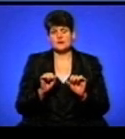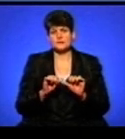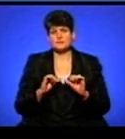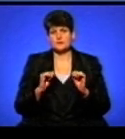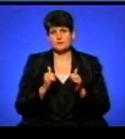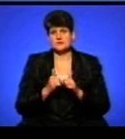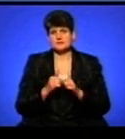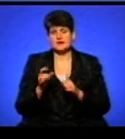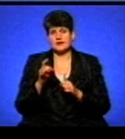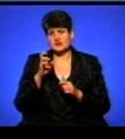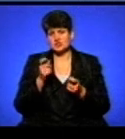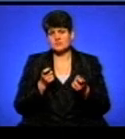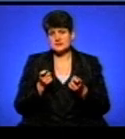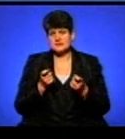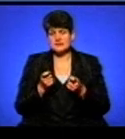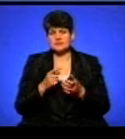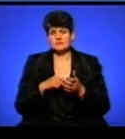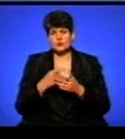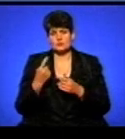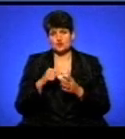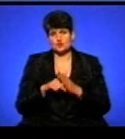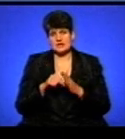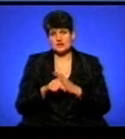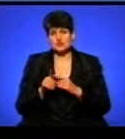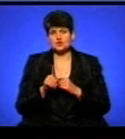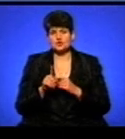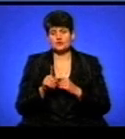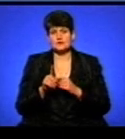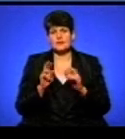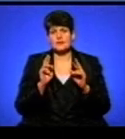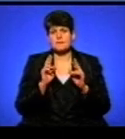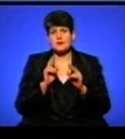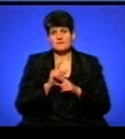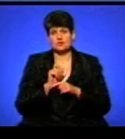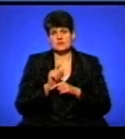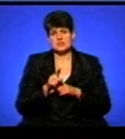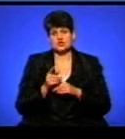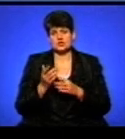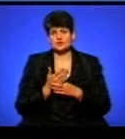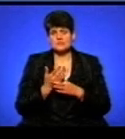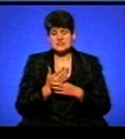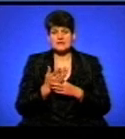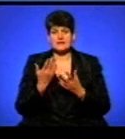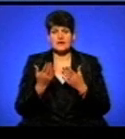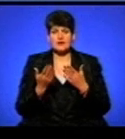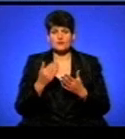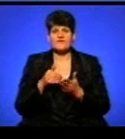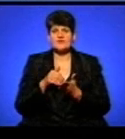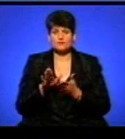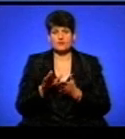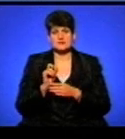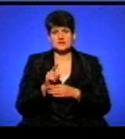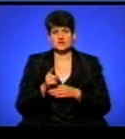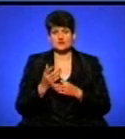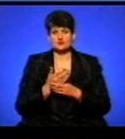комісії при райдержадміністрації або міст обласного значення щодо неправильного призначення субсидії або відмови призначення субсидії. І